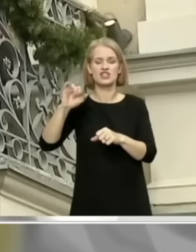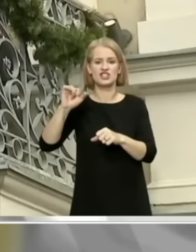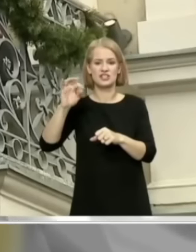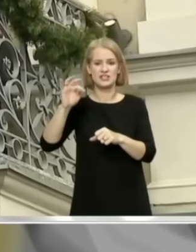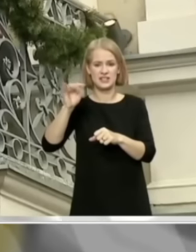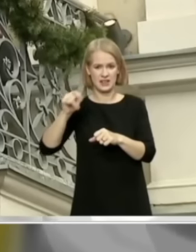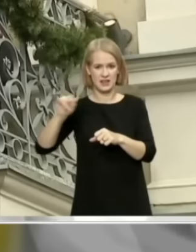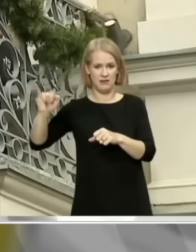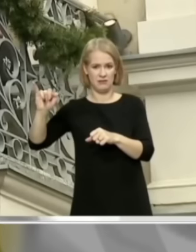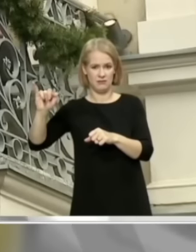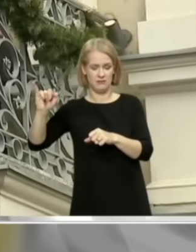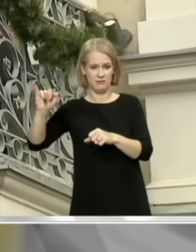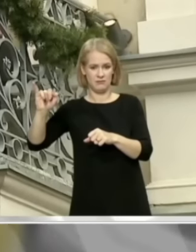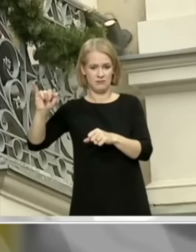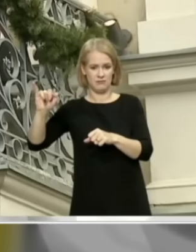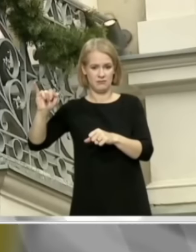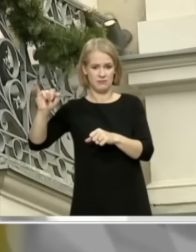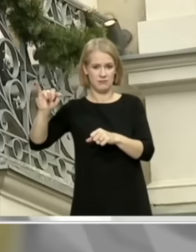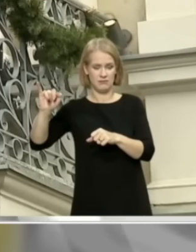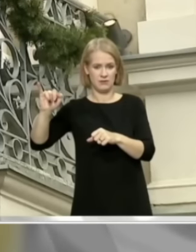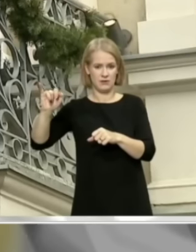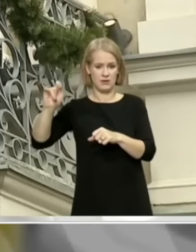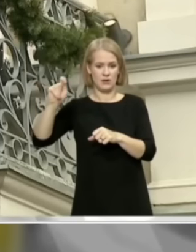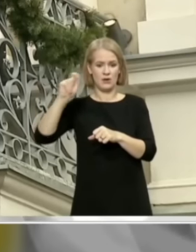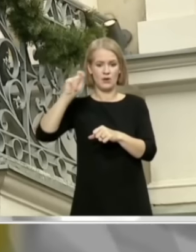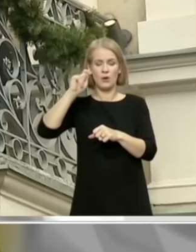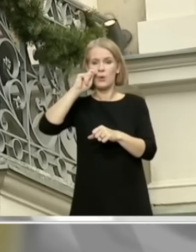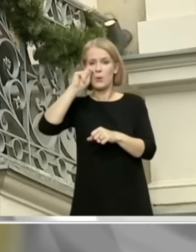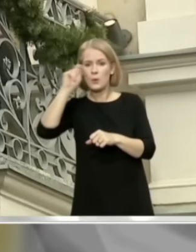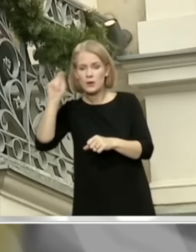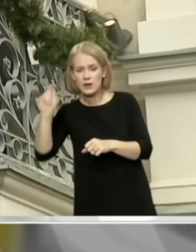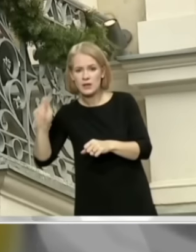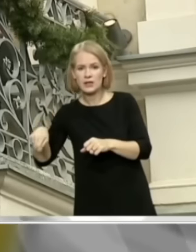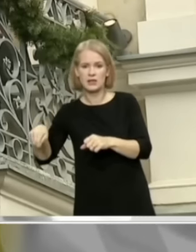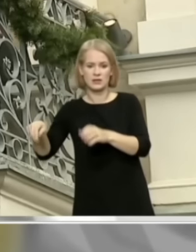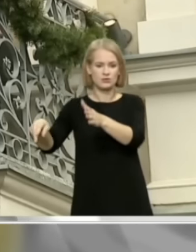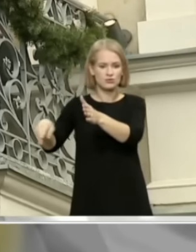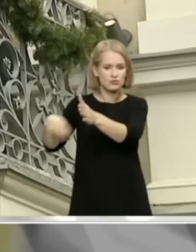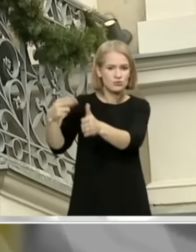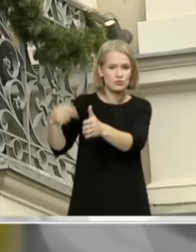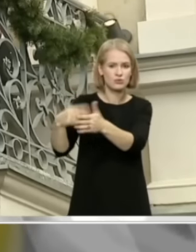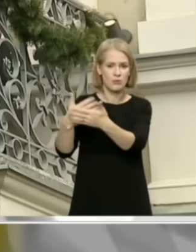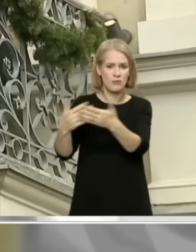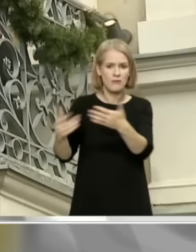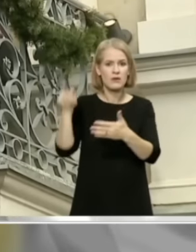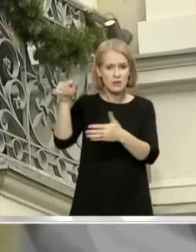Tegul ginasi jų žudomi Ukrainai, žiūrim lyg iš tolėliau.